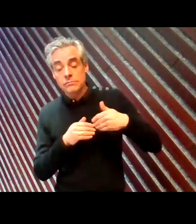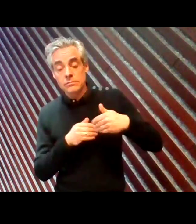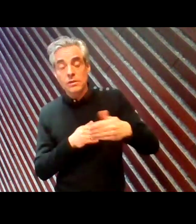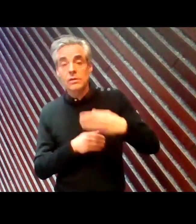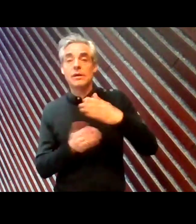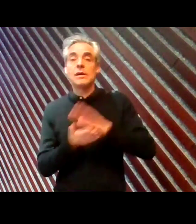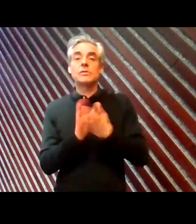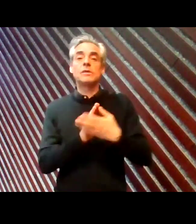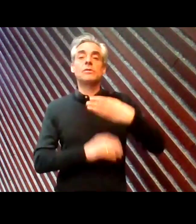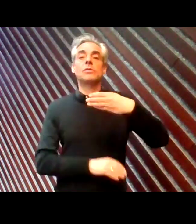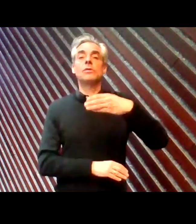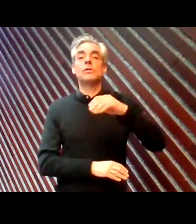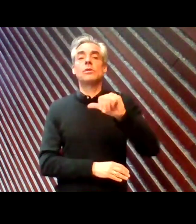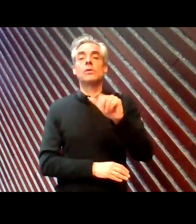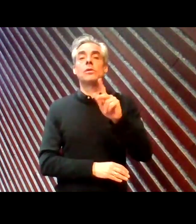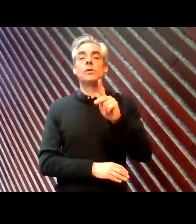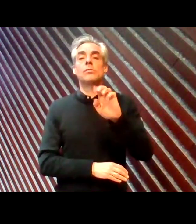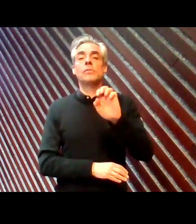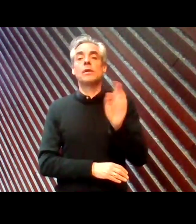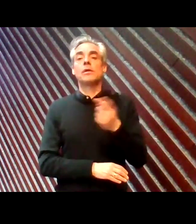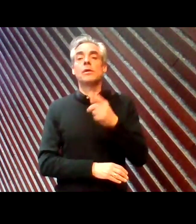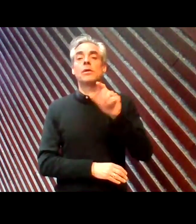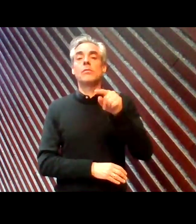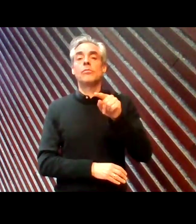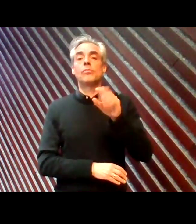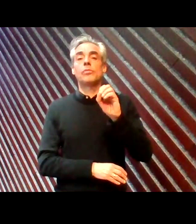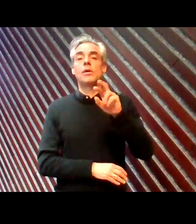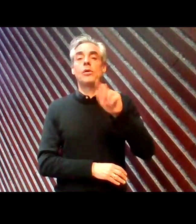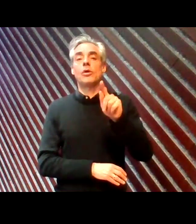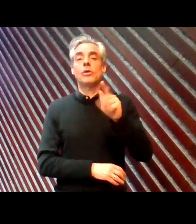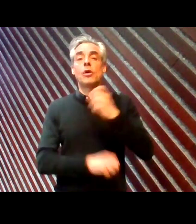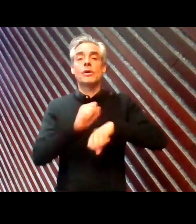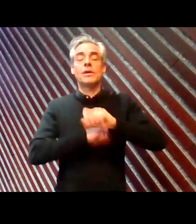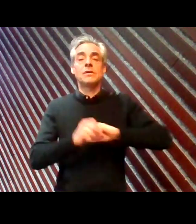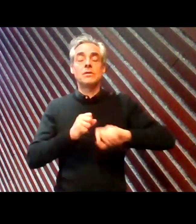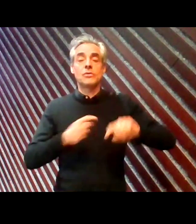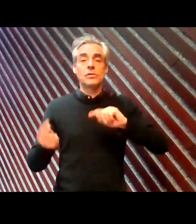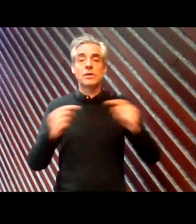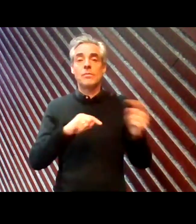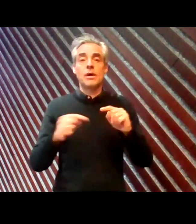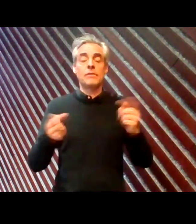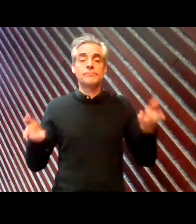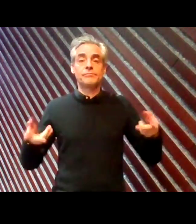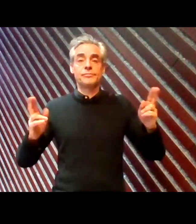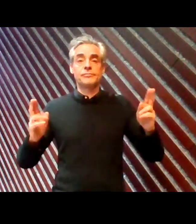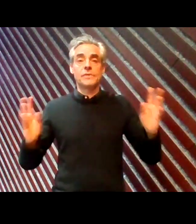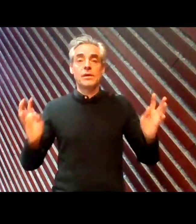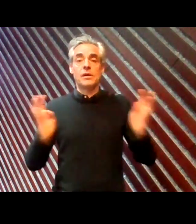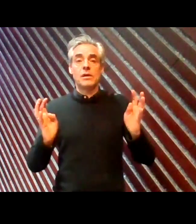make.org orchestre la discussion pour